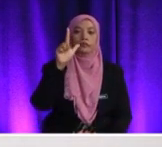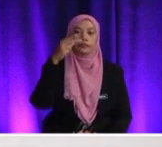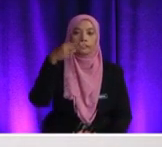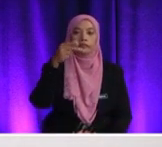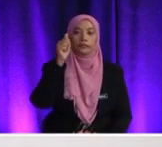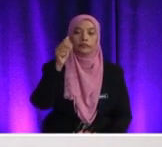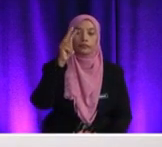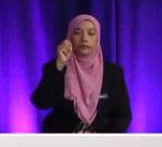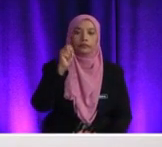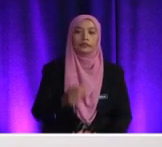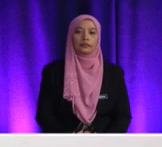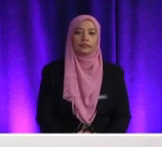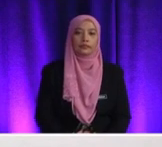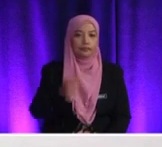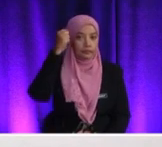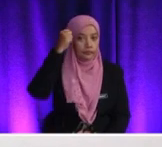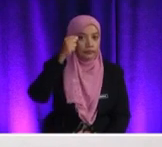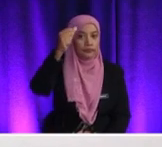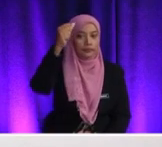Halo assalamualaikum